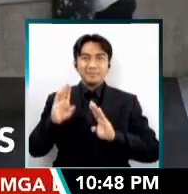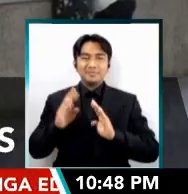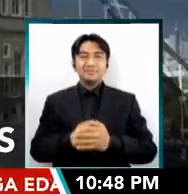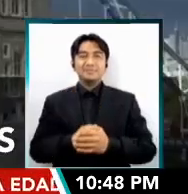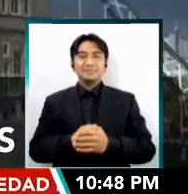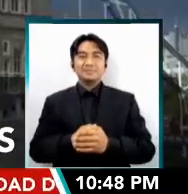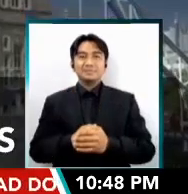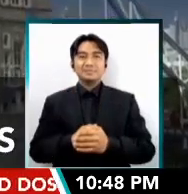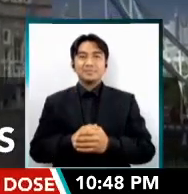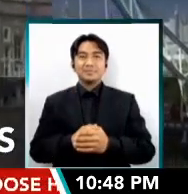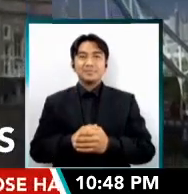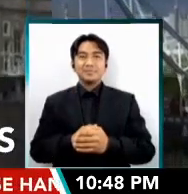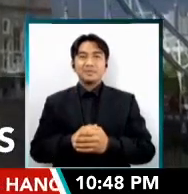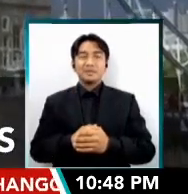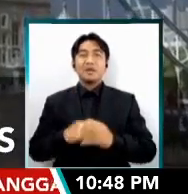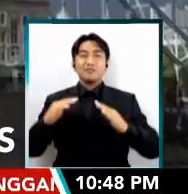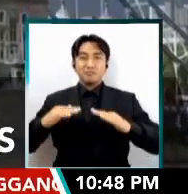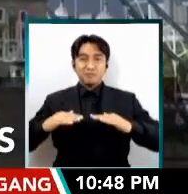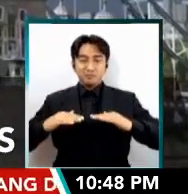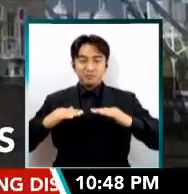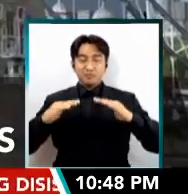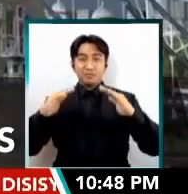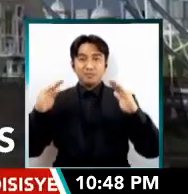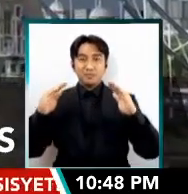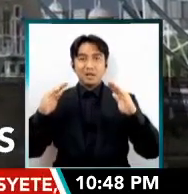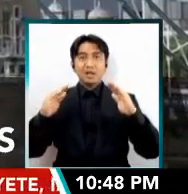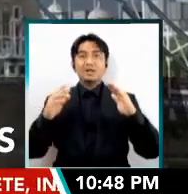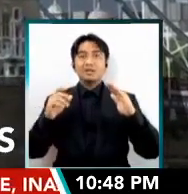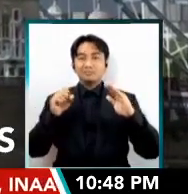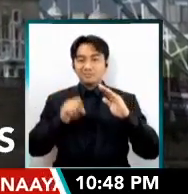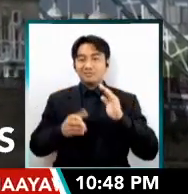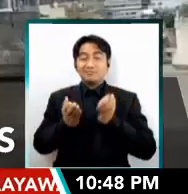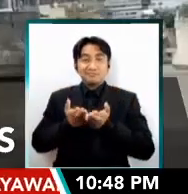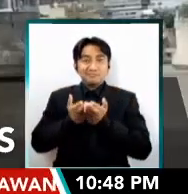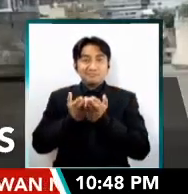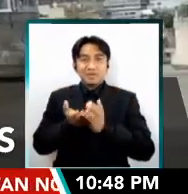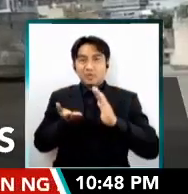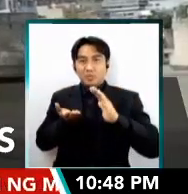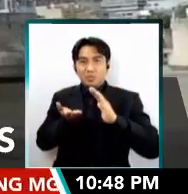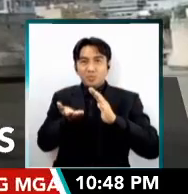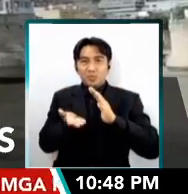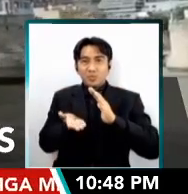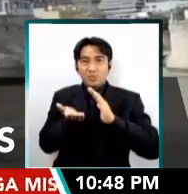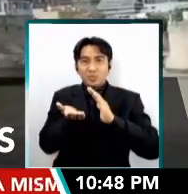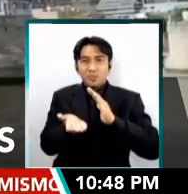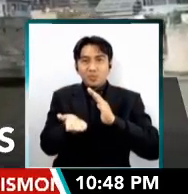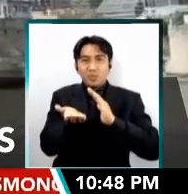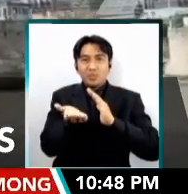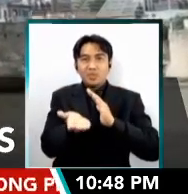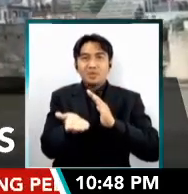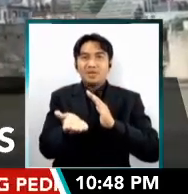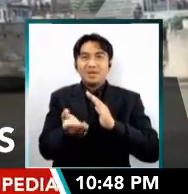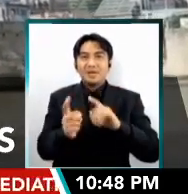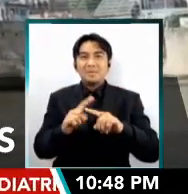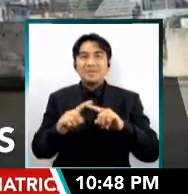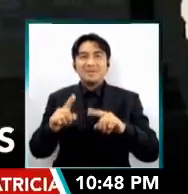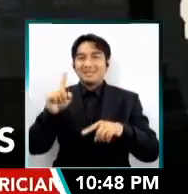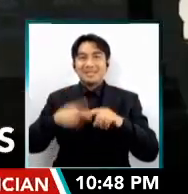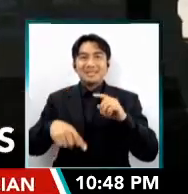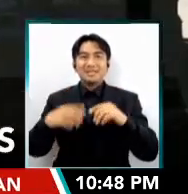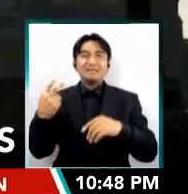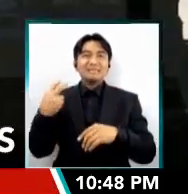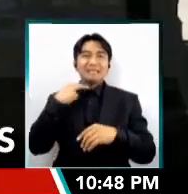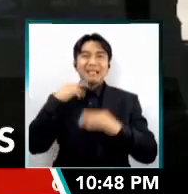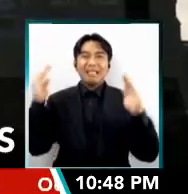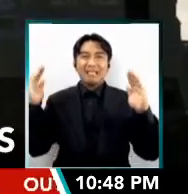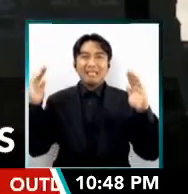Itinaas ang drawbridge para makadaan ng isang barko sa ilog. Pero hindi na ito naibaba. Napilitan tuloy ang